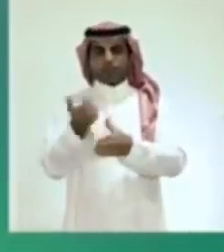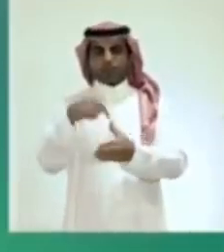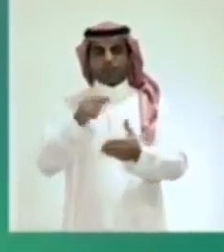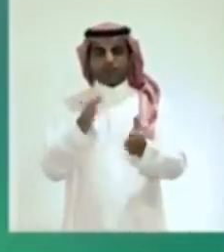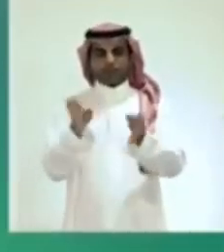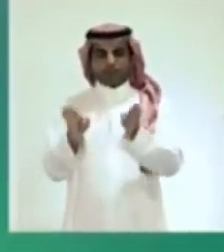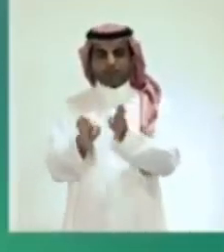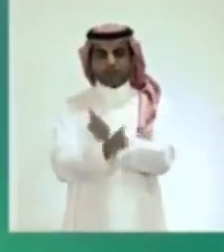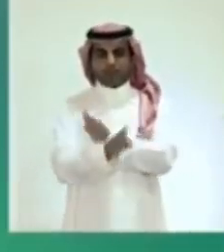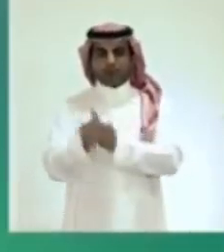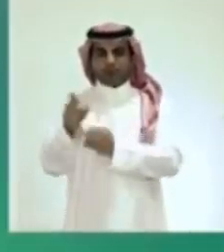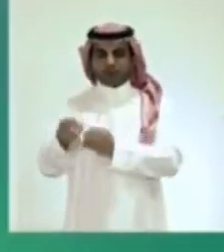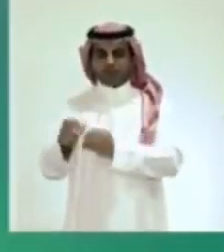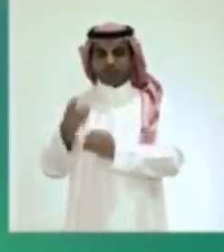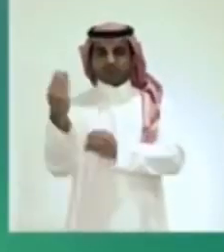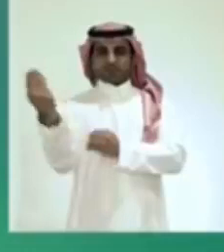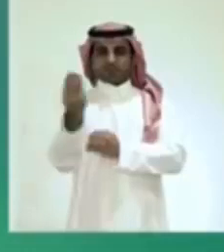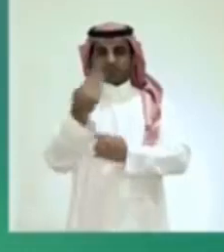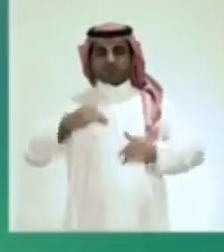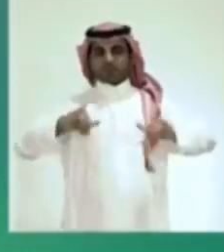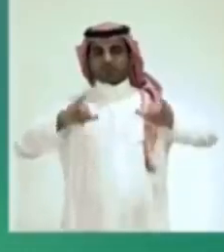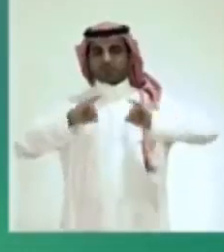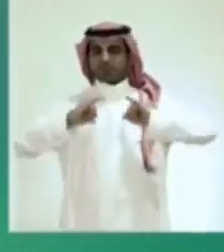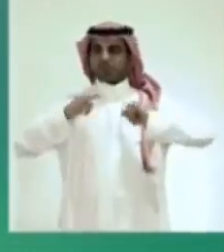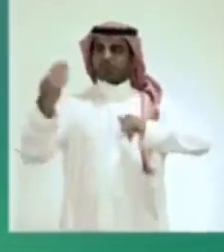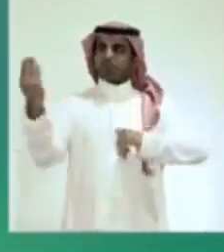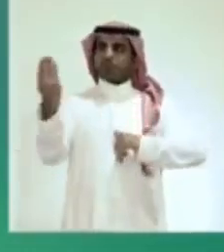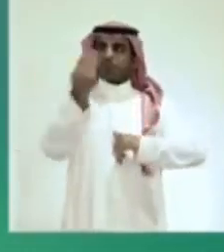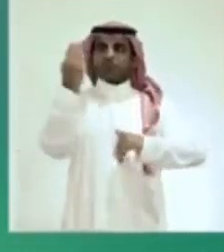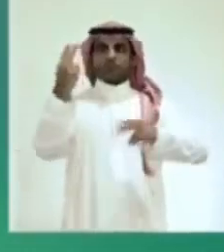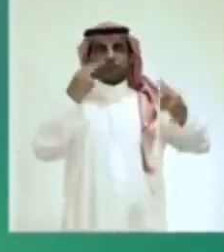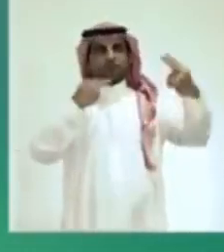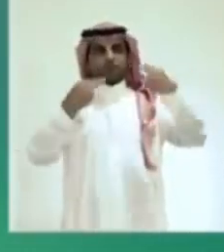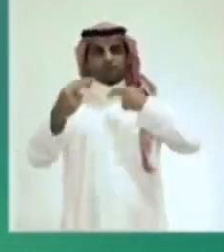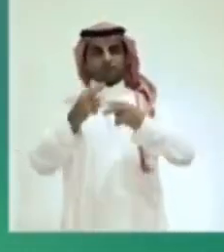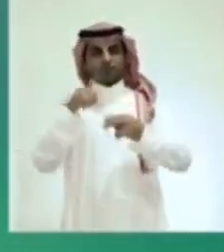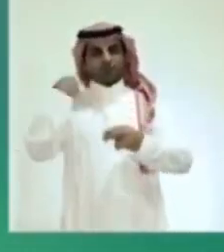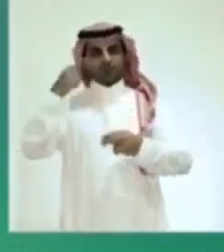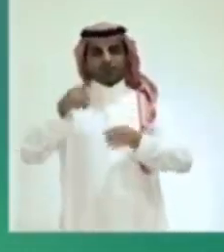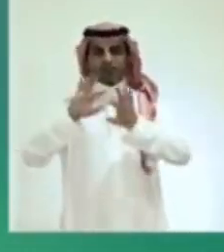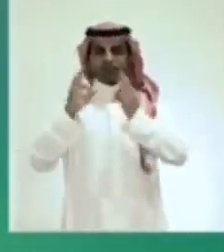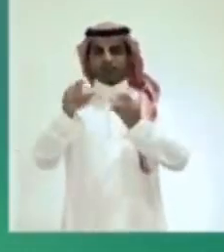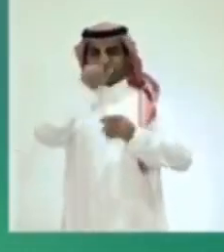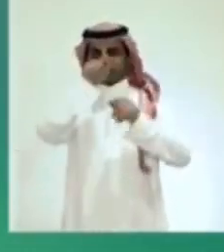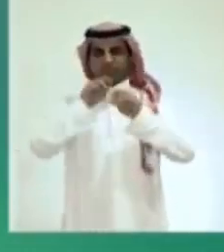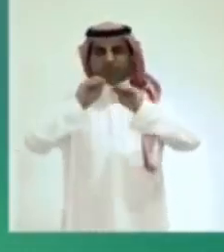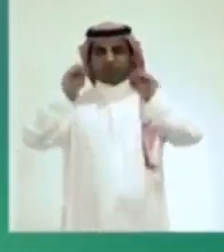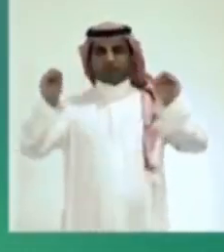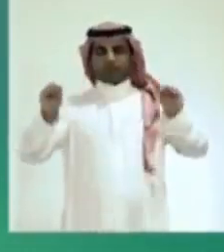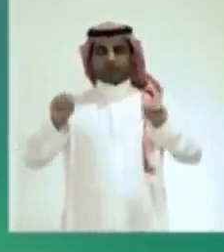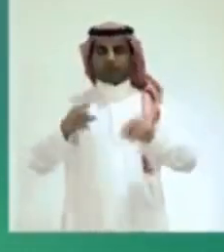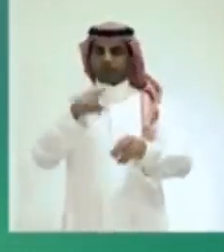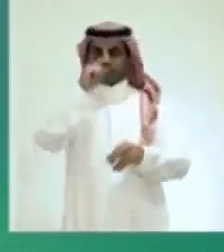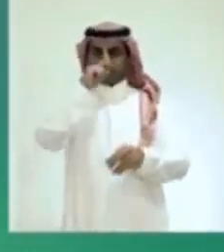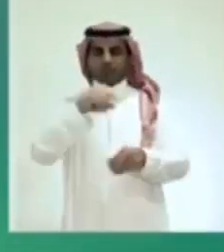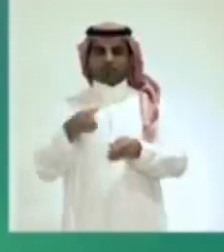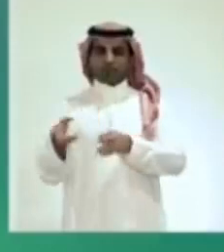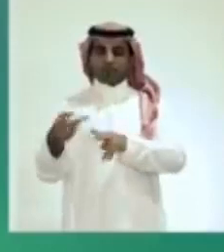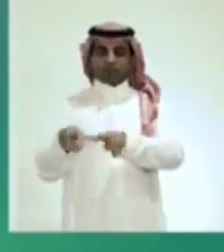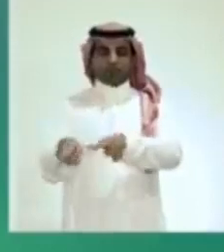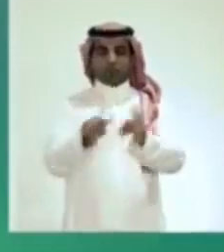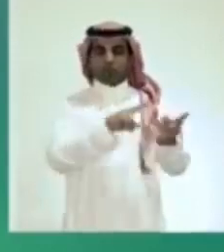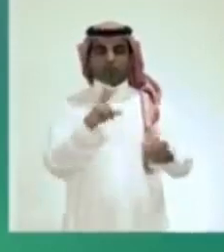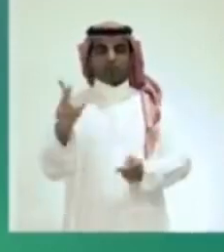التجول والتصوير والتباهي بمخالفتهم عبر مواقع التواصل الاجتماعي وحالتهم اللي جاءت اختصاص النيابة العامة